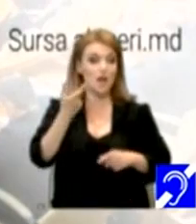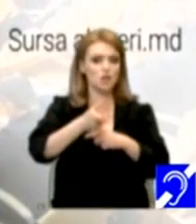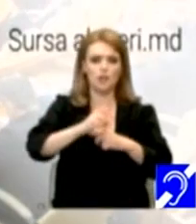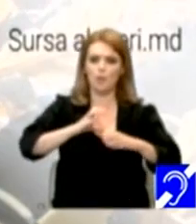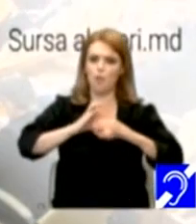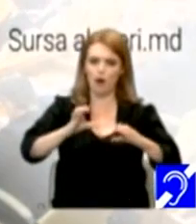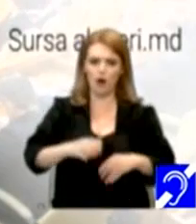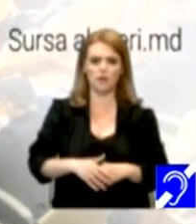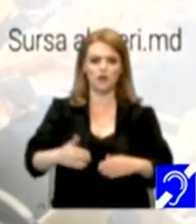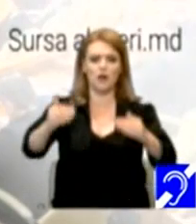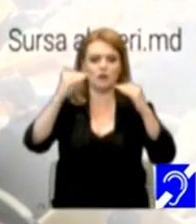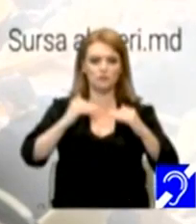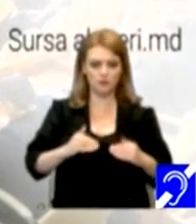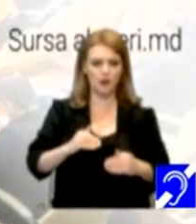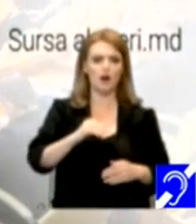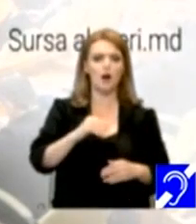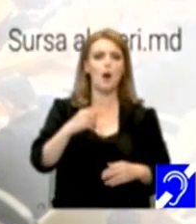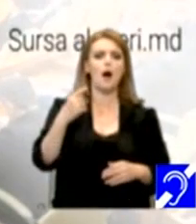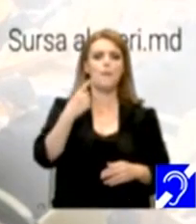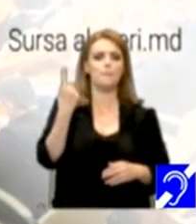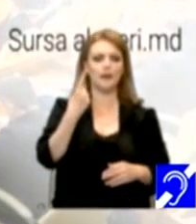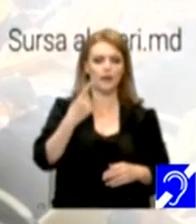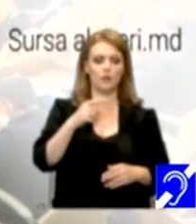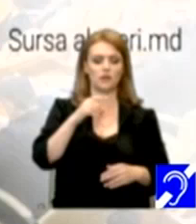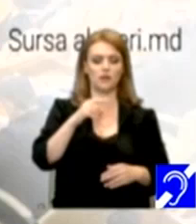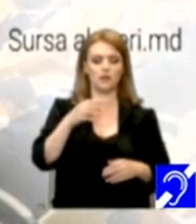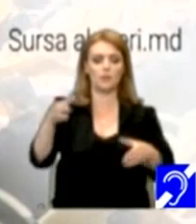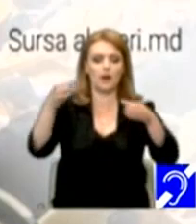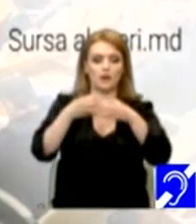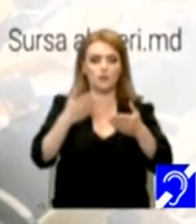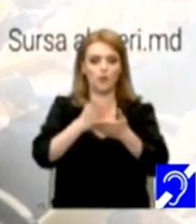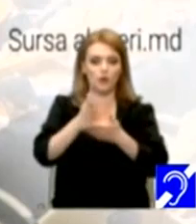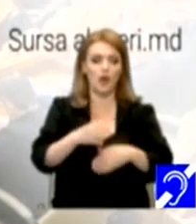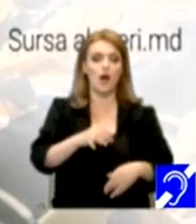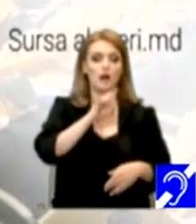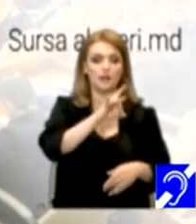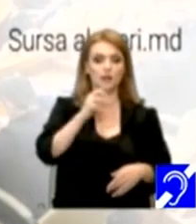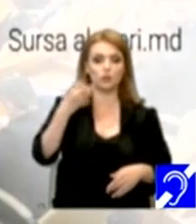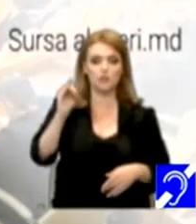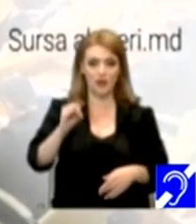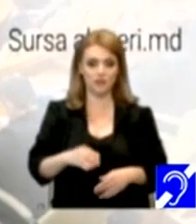candidați urmează Renato Usatăi, primul de pe lista blocului electoral care îi poartă numele.